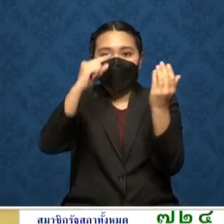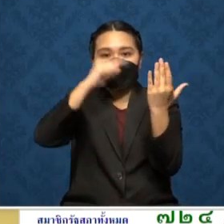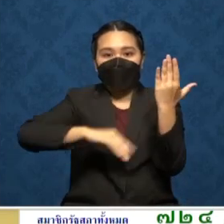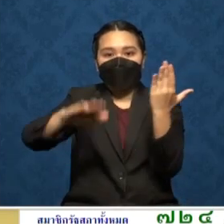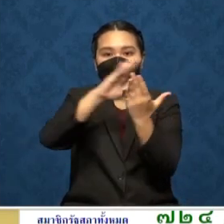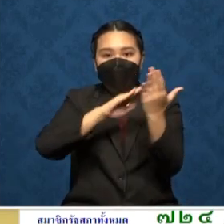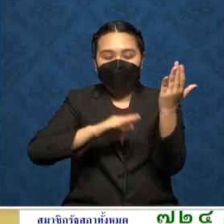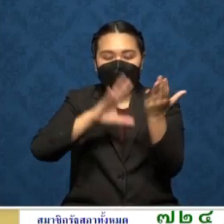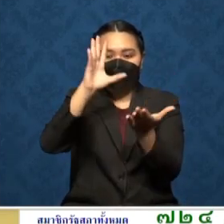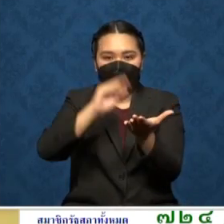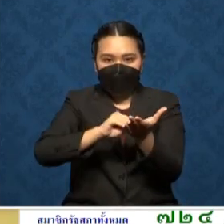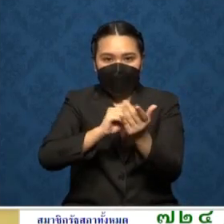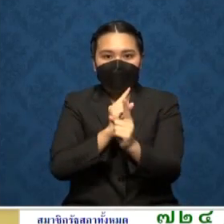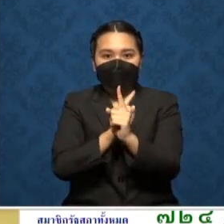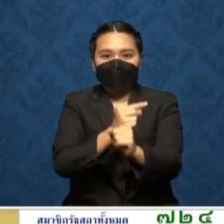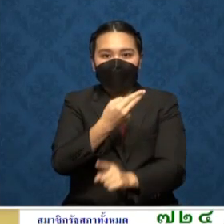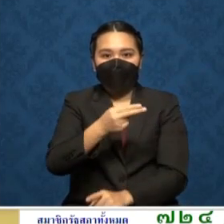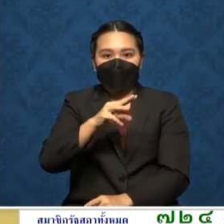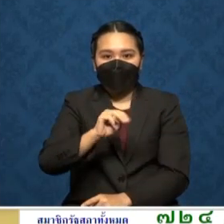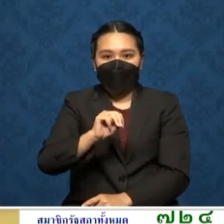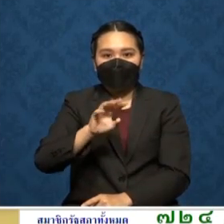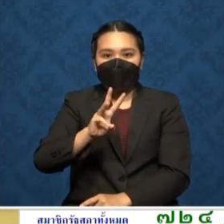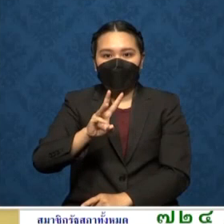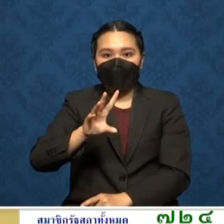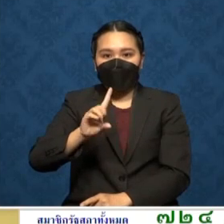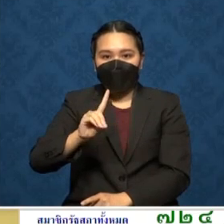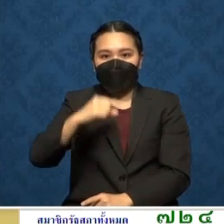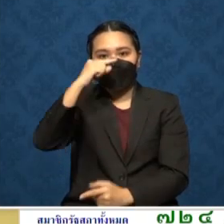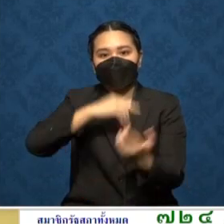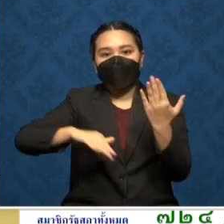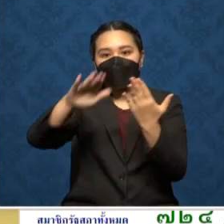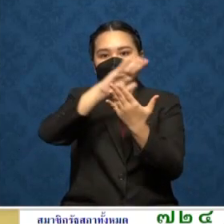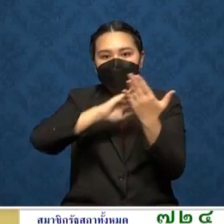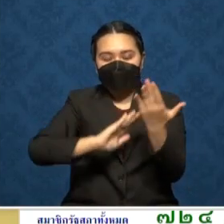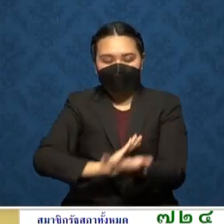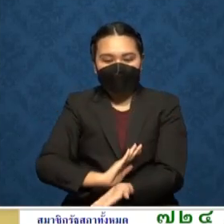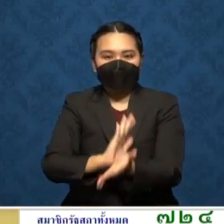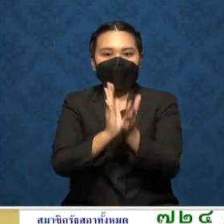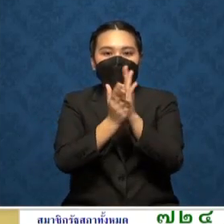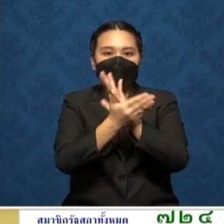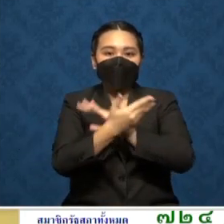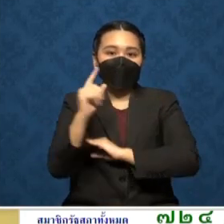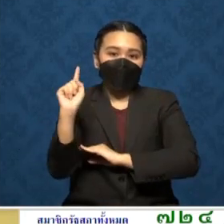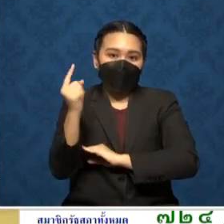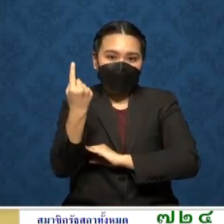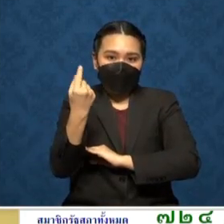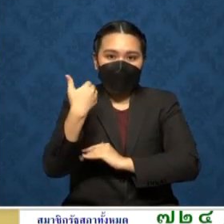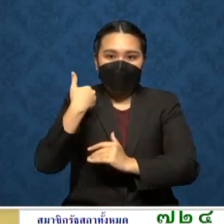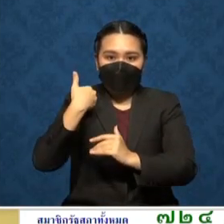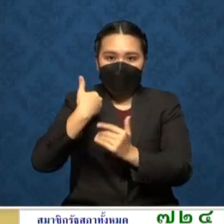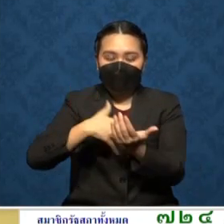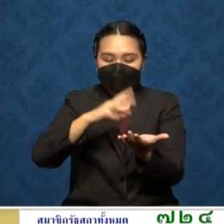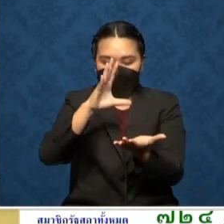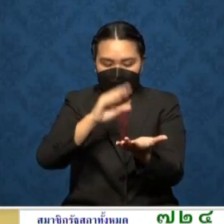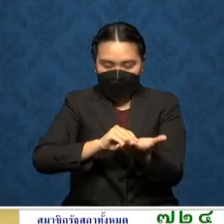ทยหมวดที่ว่าด้วยการปฏิรูปประเทศซึ่งมีบทบัญญัติรอง